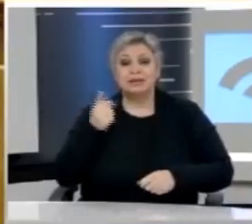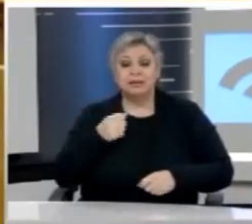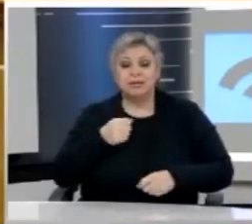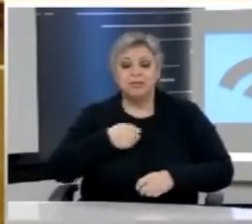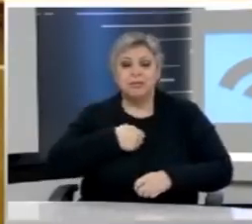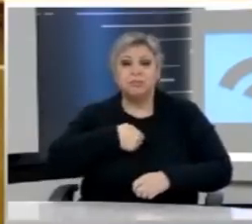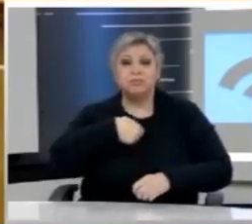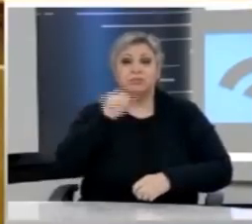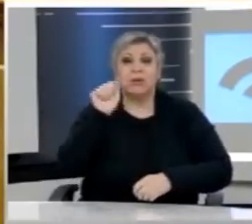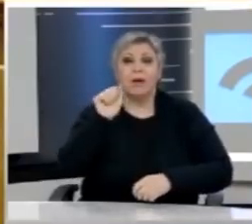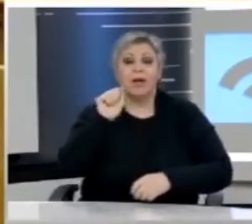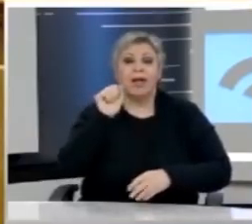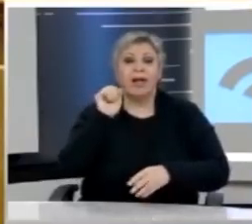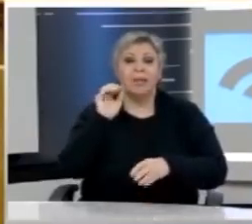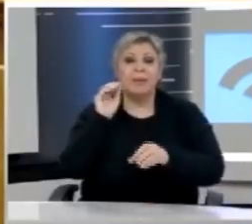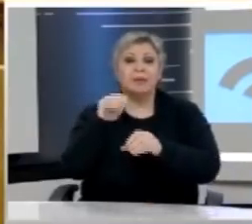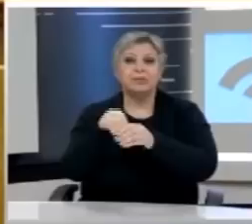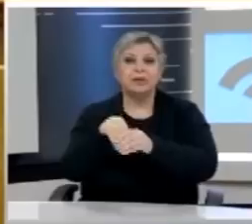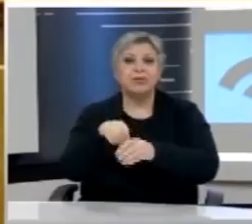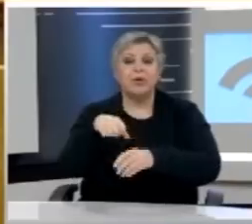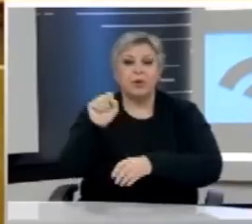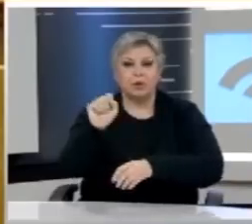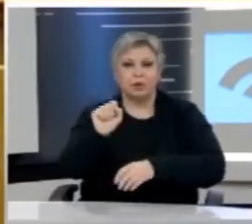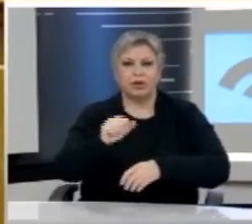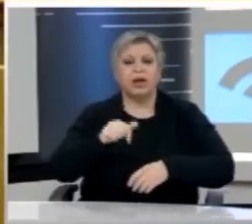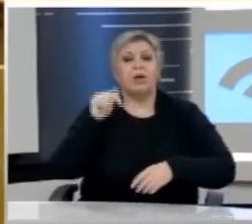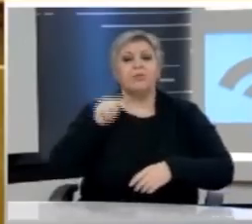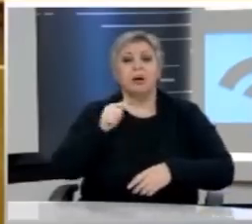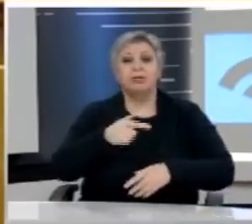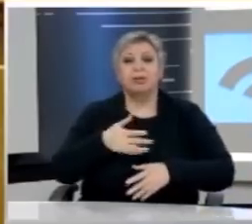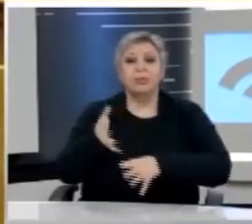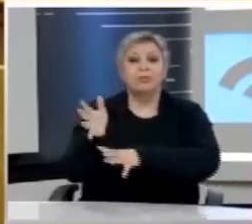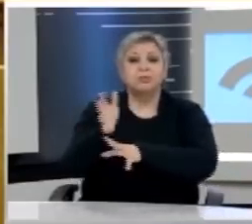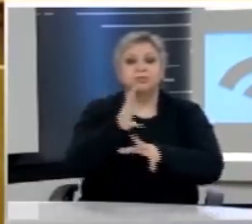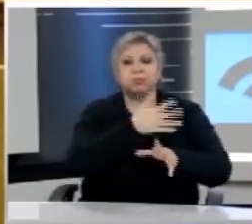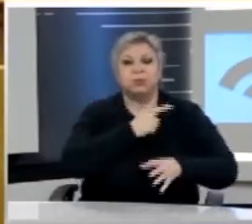με υποσχέσεις για τις καλύτερες δίθεν μέρες που έρχονται στη